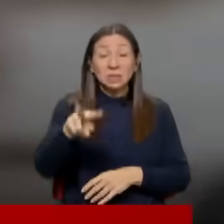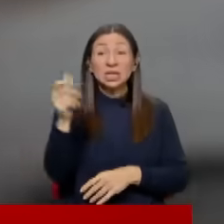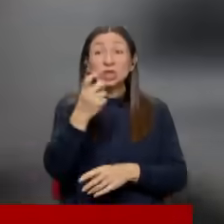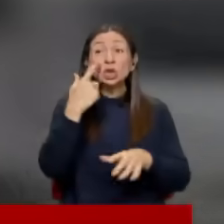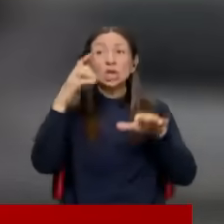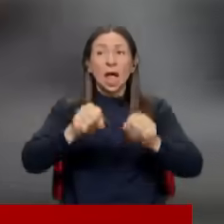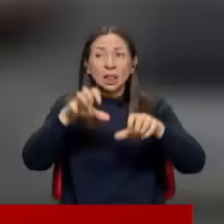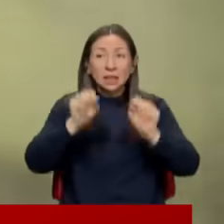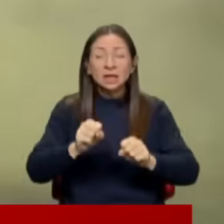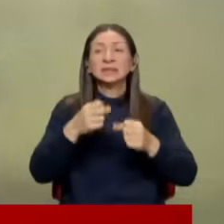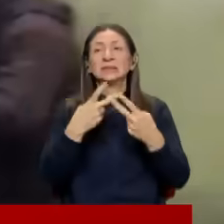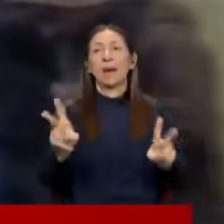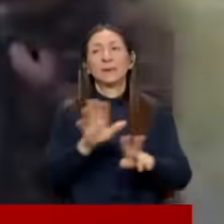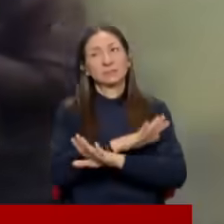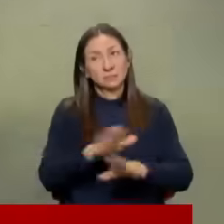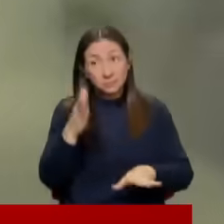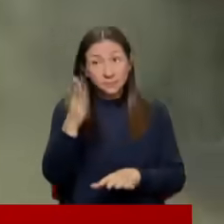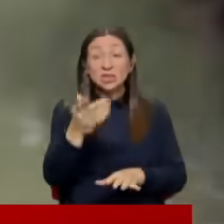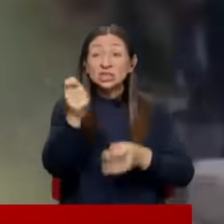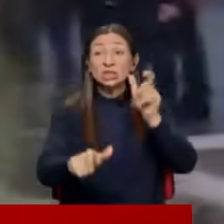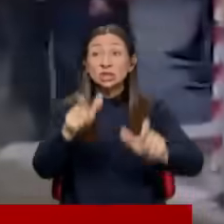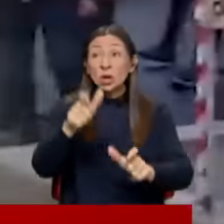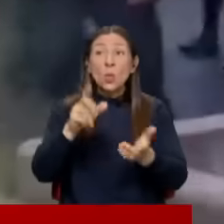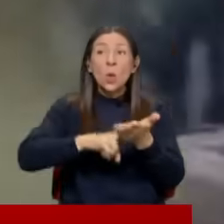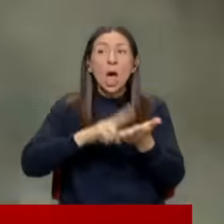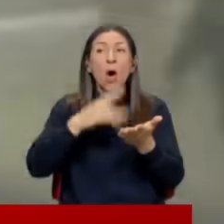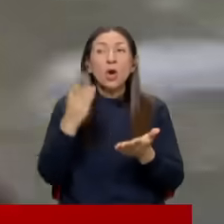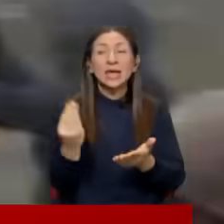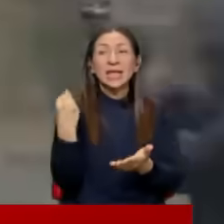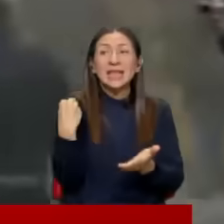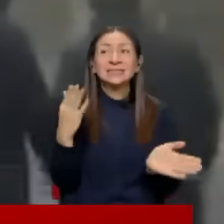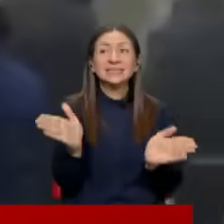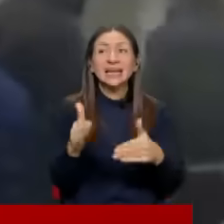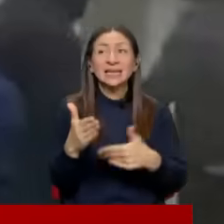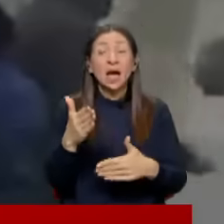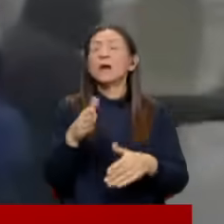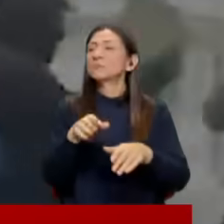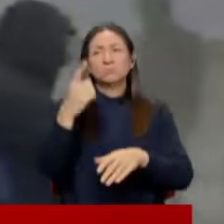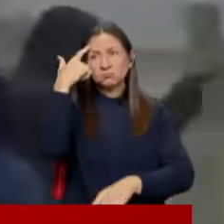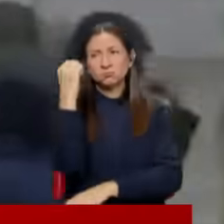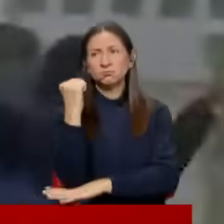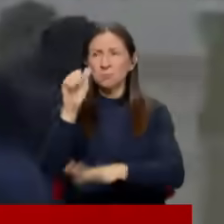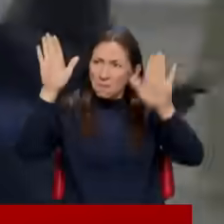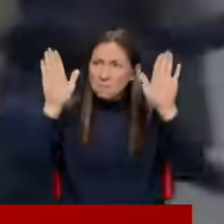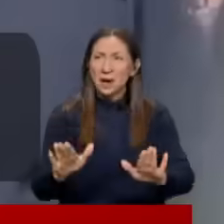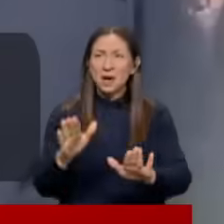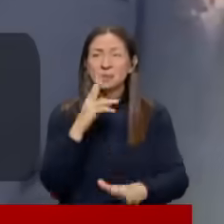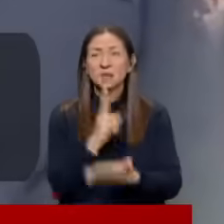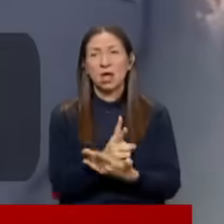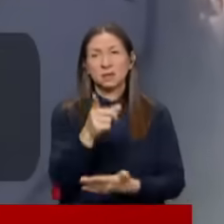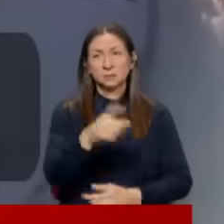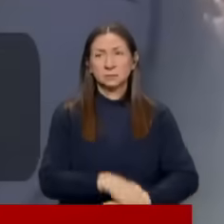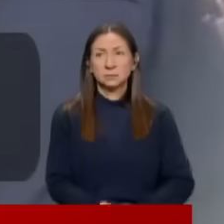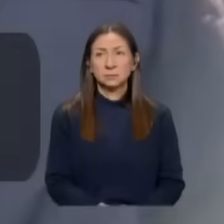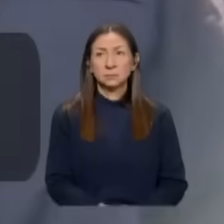kişi gözaltına alınıp serbest bırakıldı. İşçiler ve üye oldukları yeni sendika ise geri adım atmamakta kararlı. Her gün